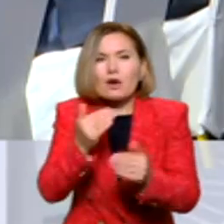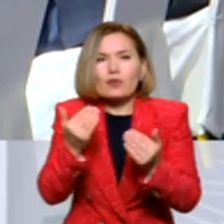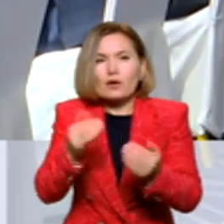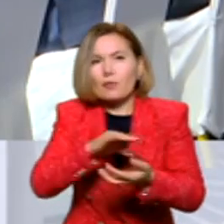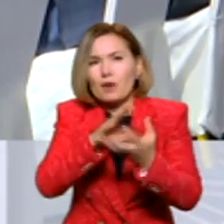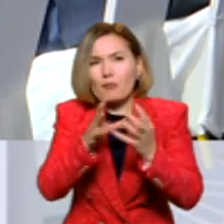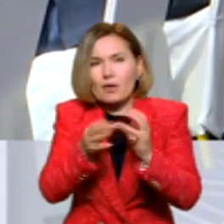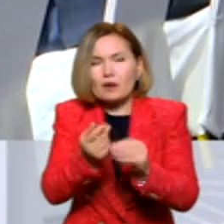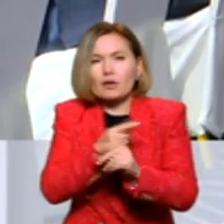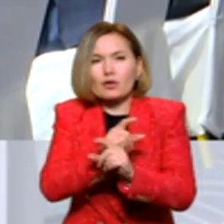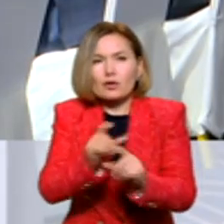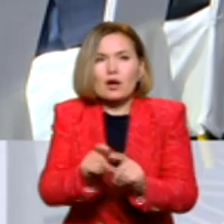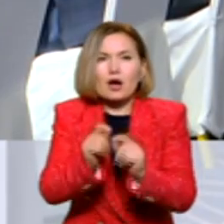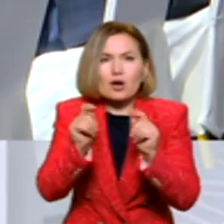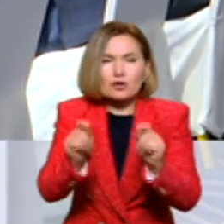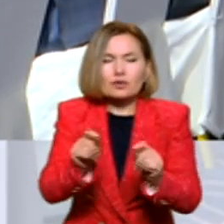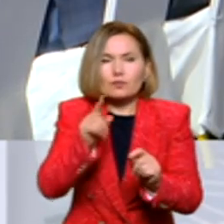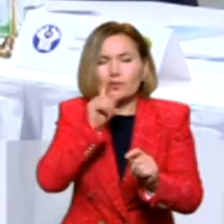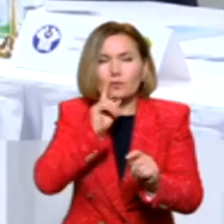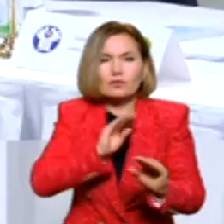жолдарын іздеді.